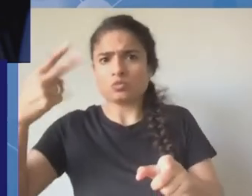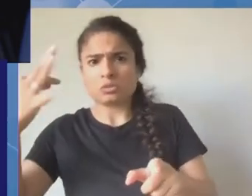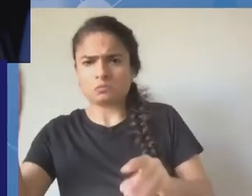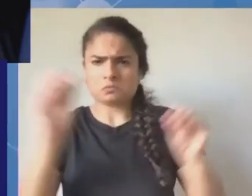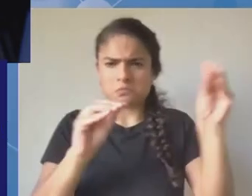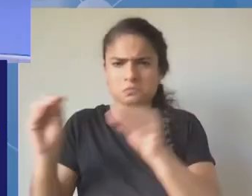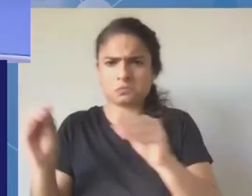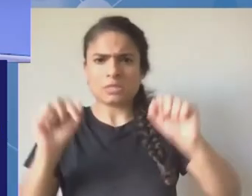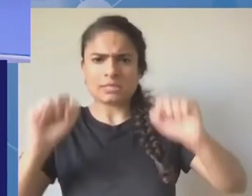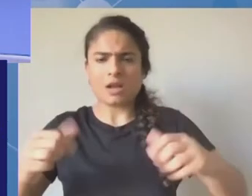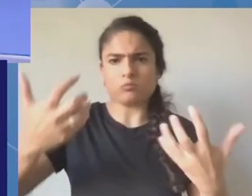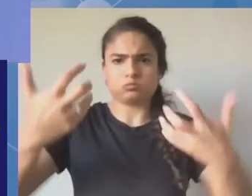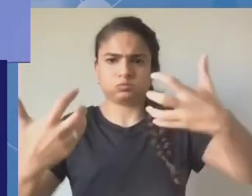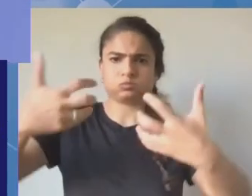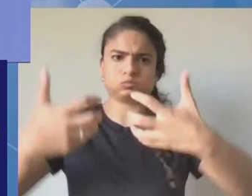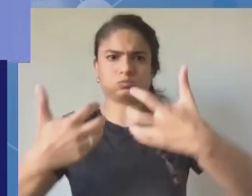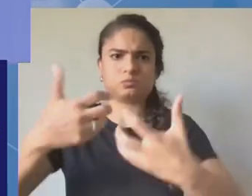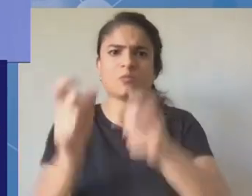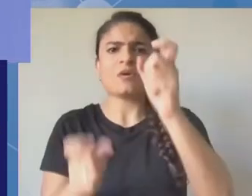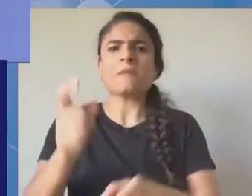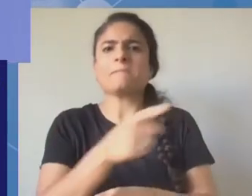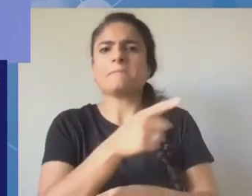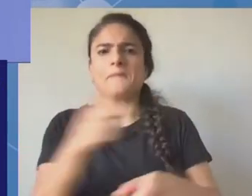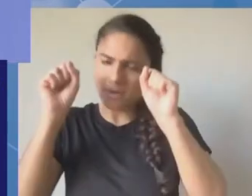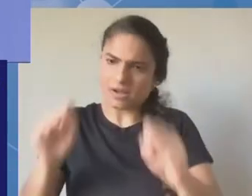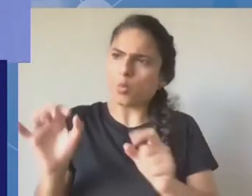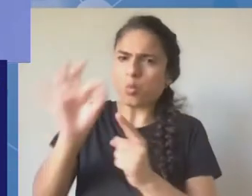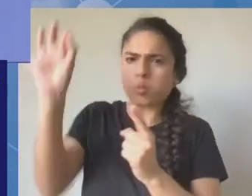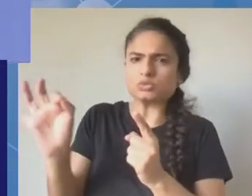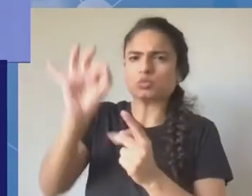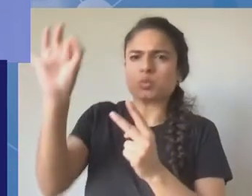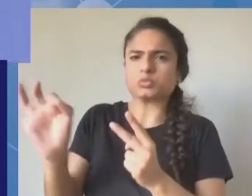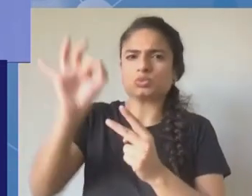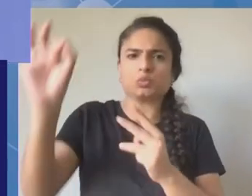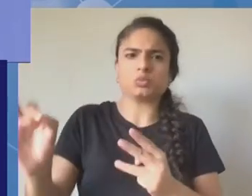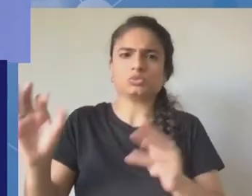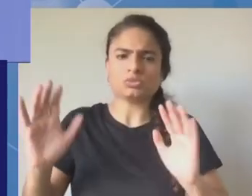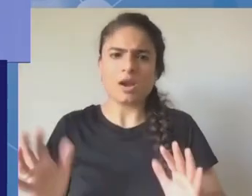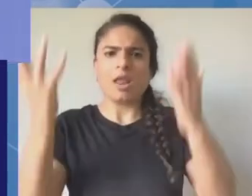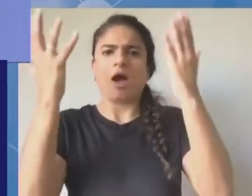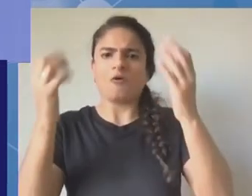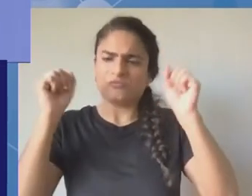因为这就是将来要设定、要描述我们的未来。